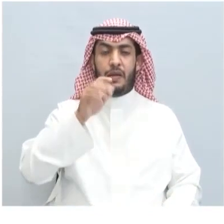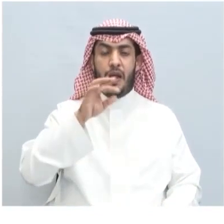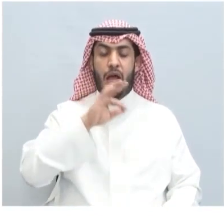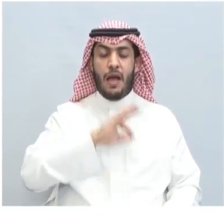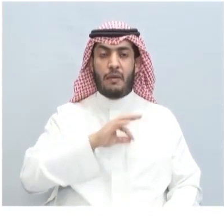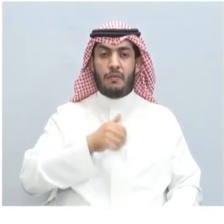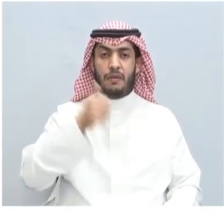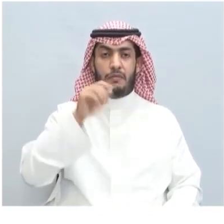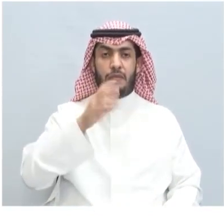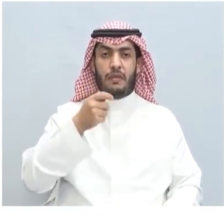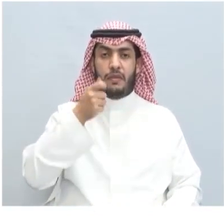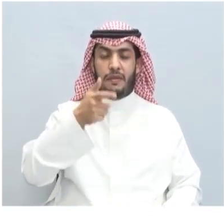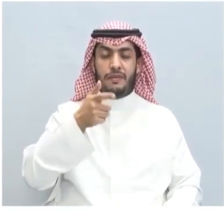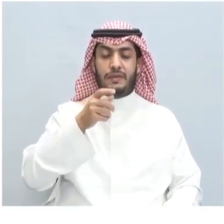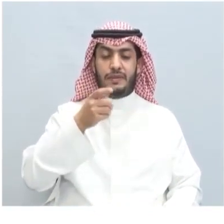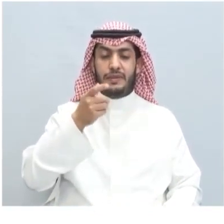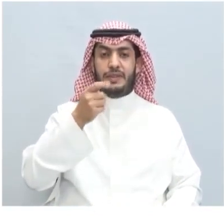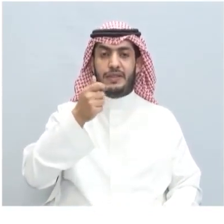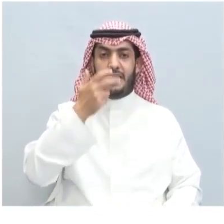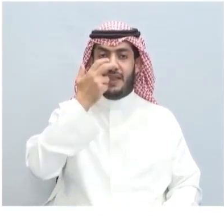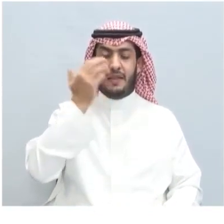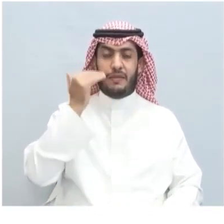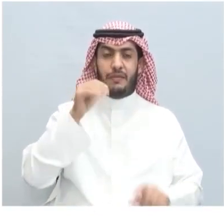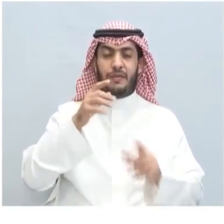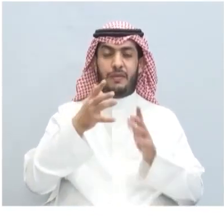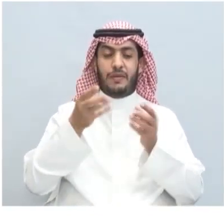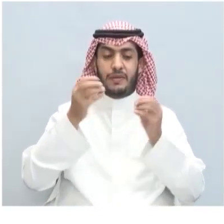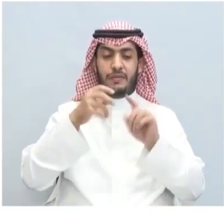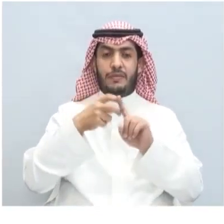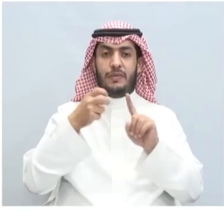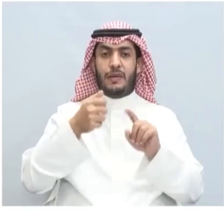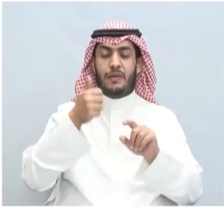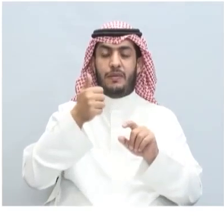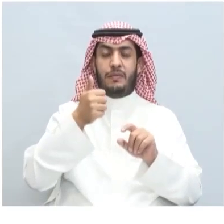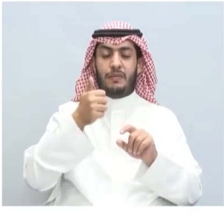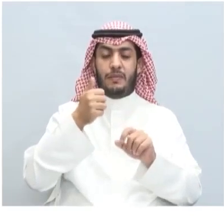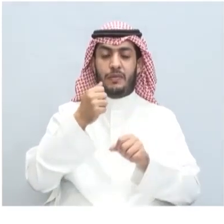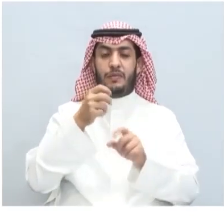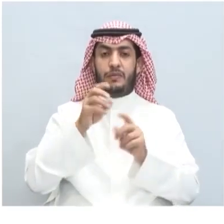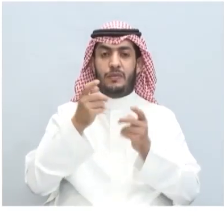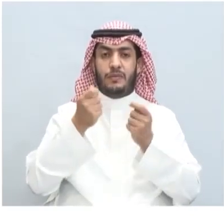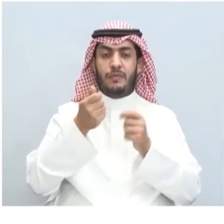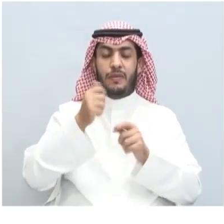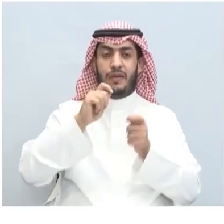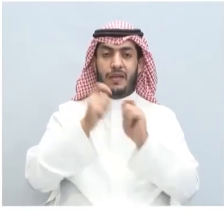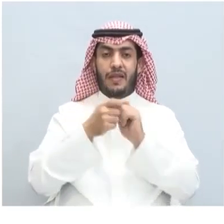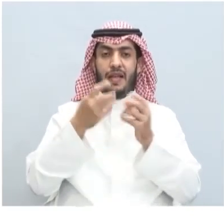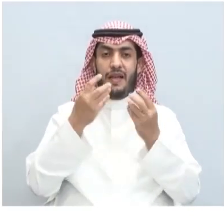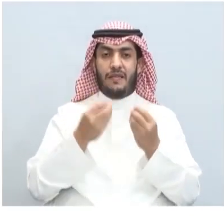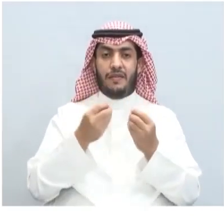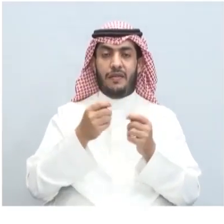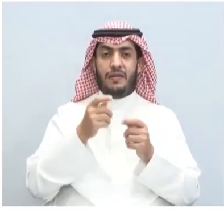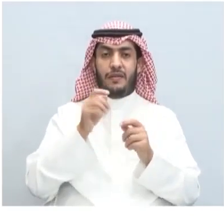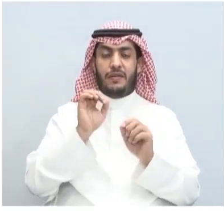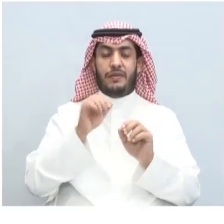الارباح ولن يقبلوا بدفع السعر القديم مقابل عدد اكبر من الاهم وبالتاكيد سيتراجع سعر السوق ليعوض تخفيف قيمه